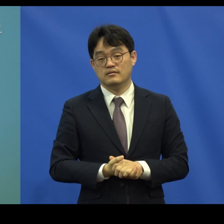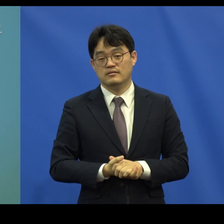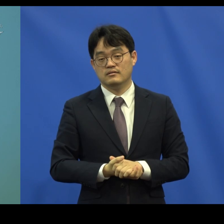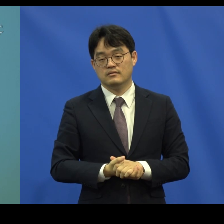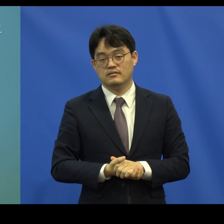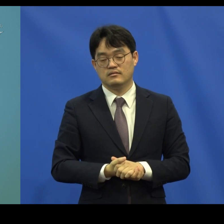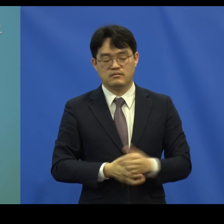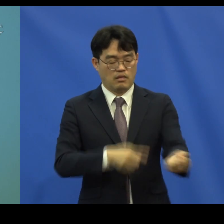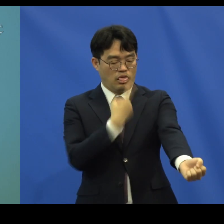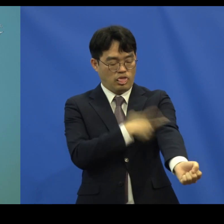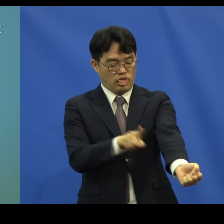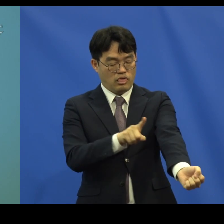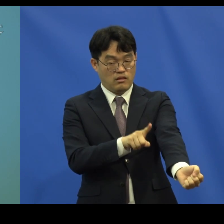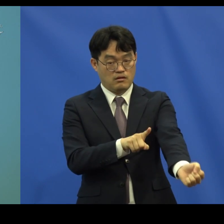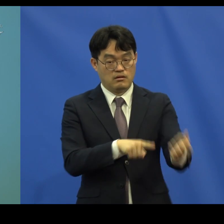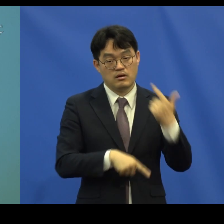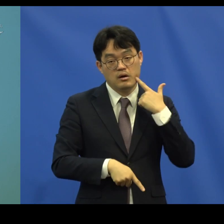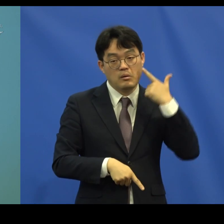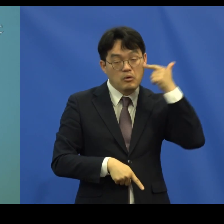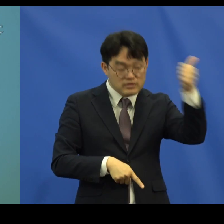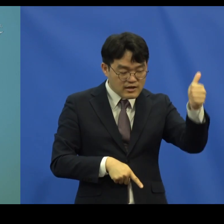겁니다.